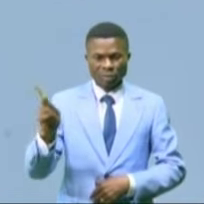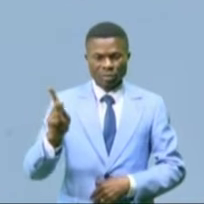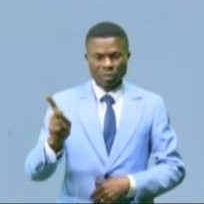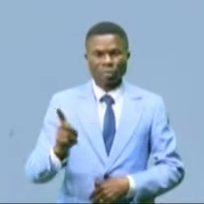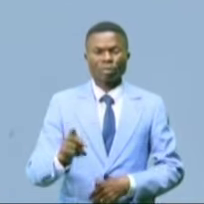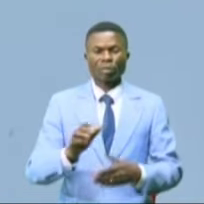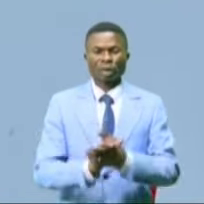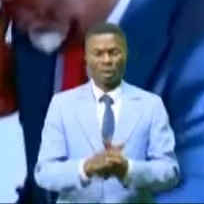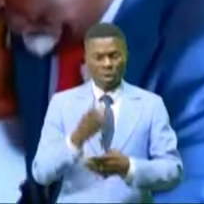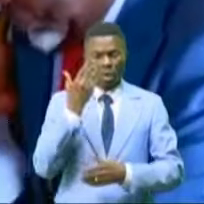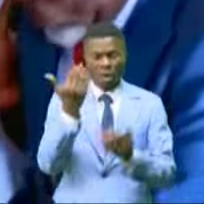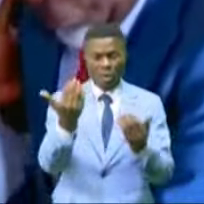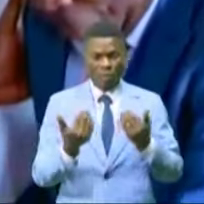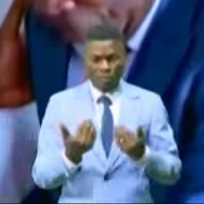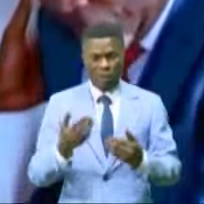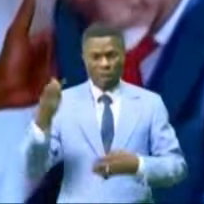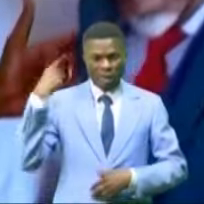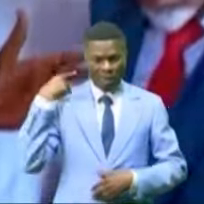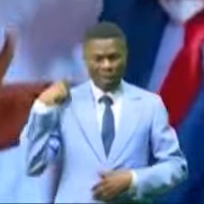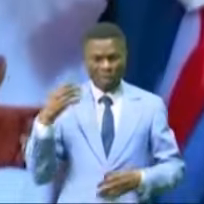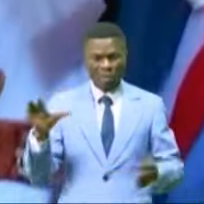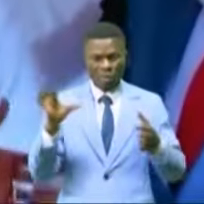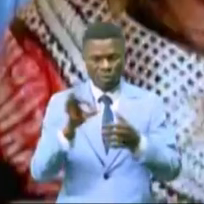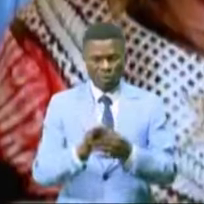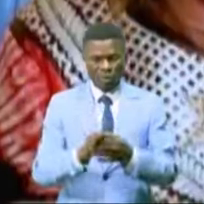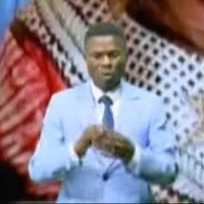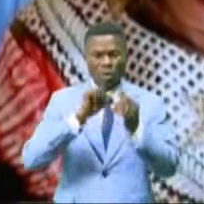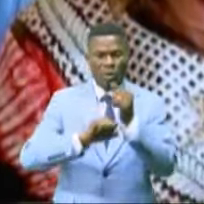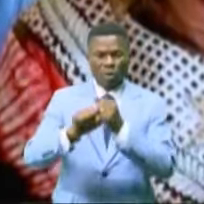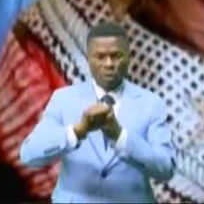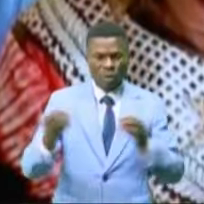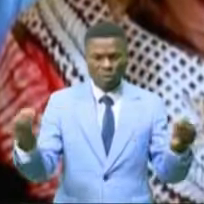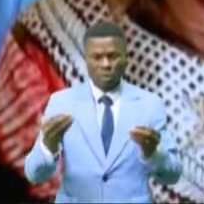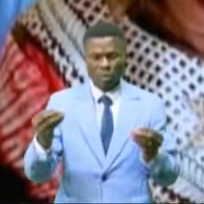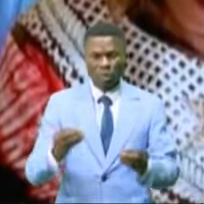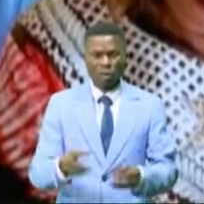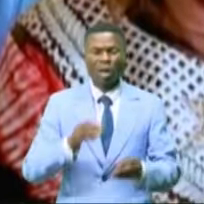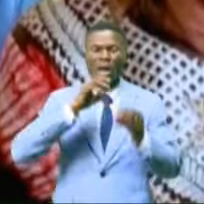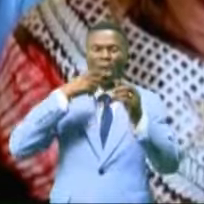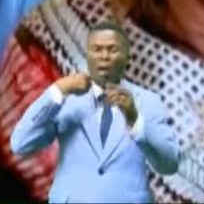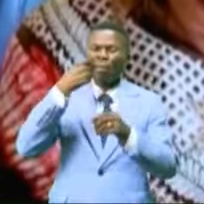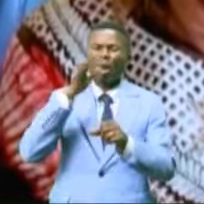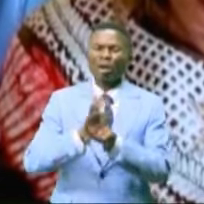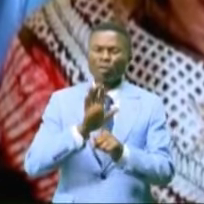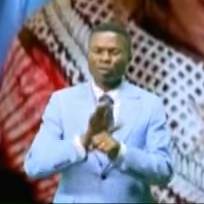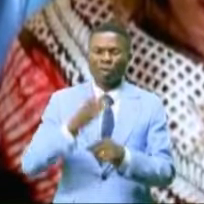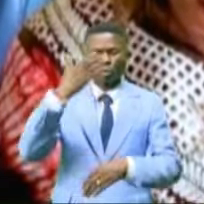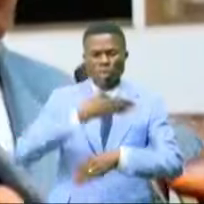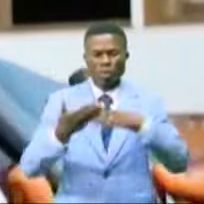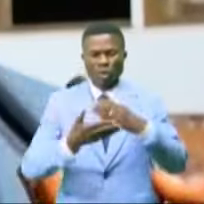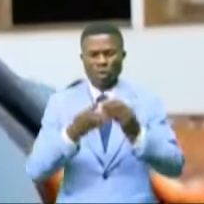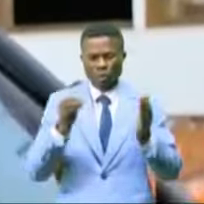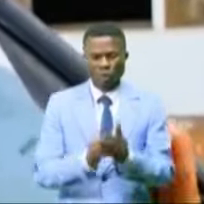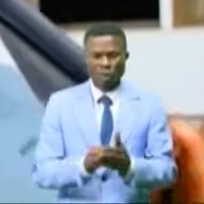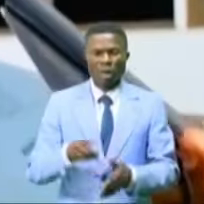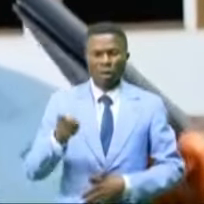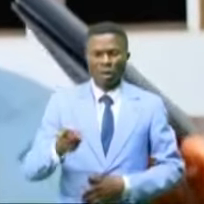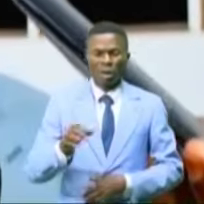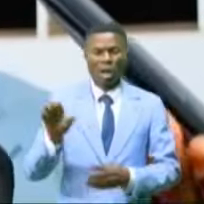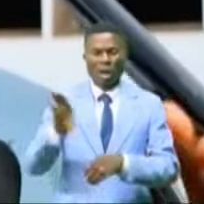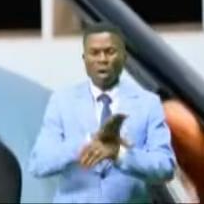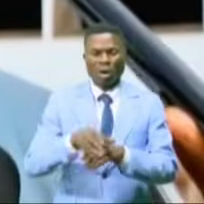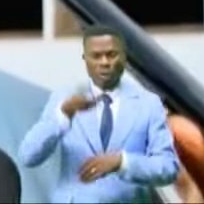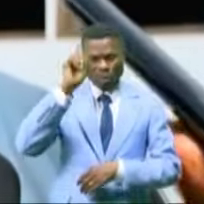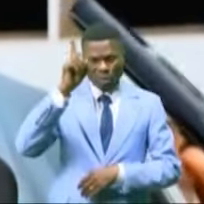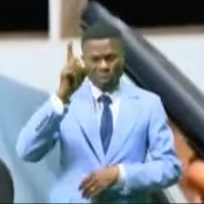le vœu de voir les leaders de Luebo s'unir dans la cohésion afin de faire un lobbying fort pour sa reconstruction. Ma préoccupation pour